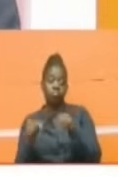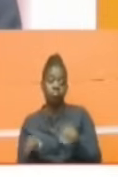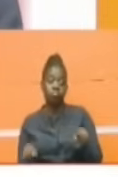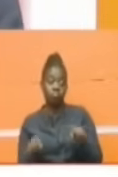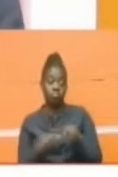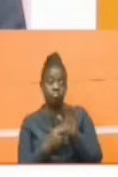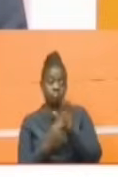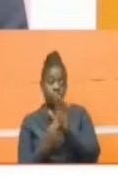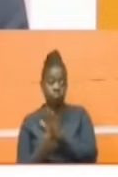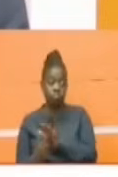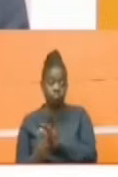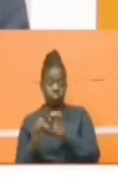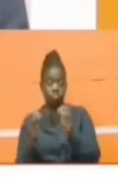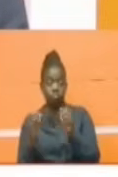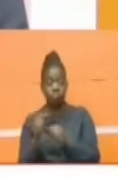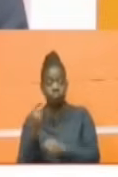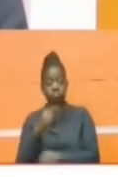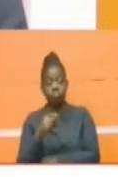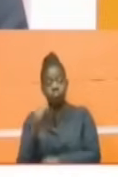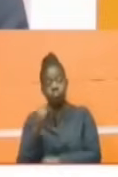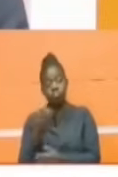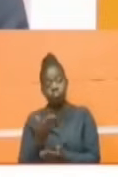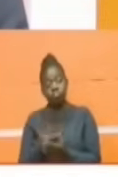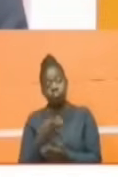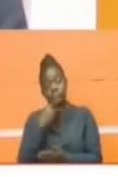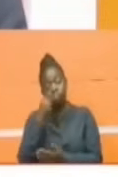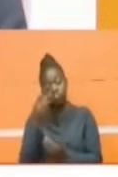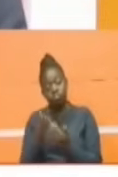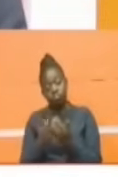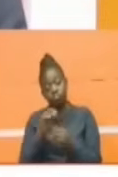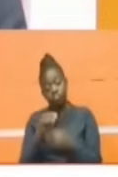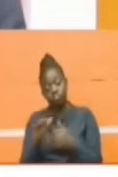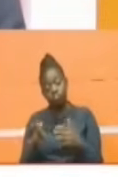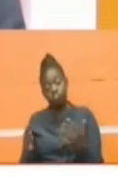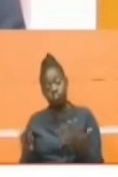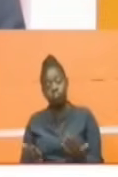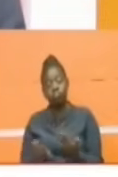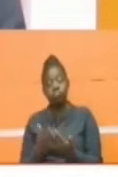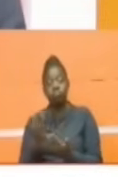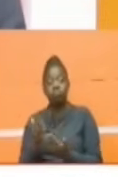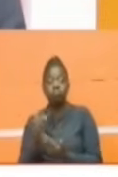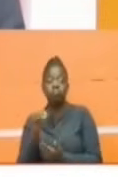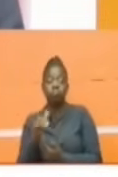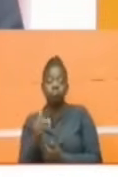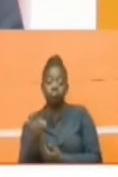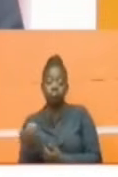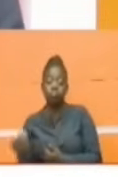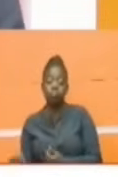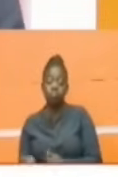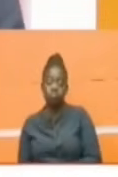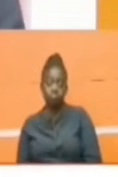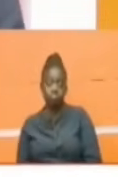kukatali kumfufo na kuhulugulo Basa ya bazade bafeo nyo kukuzayaba na bawe